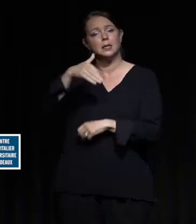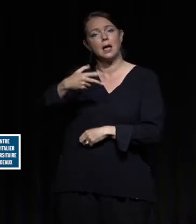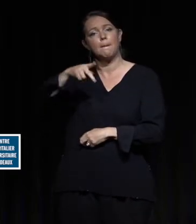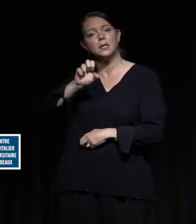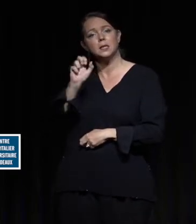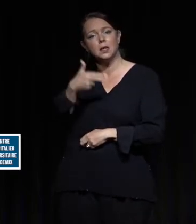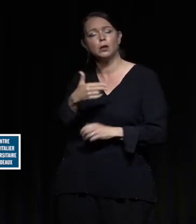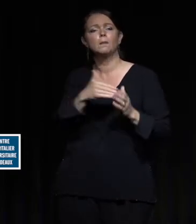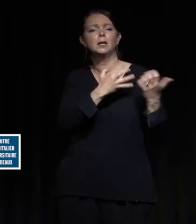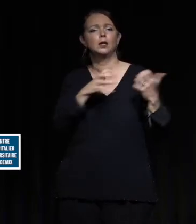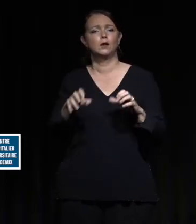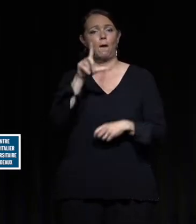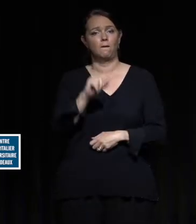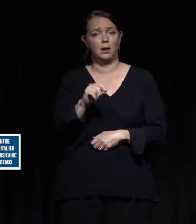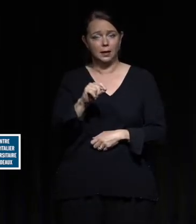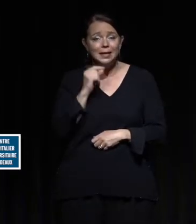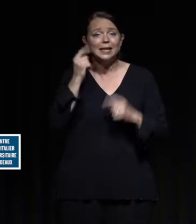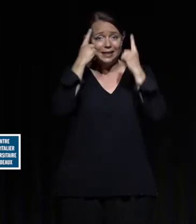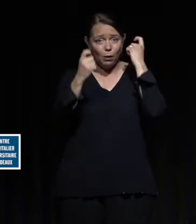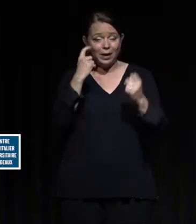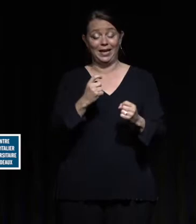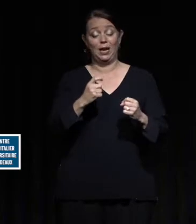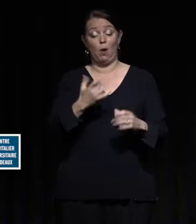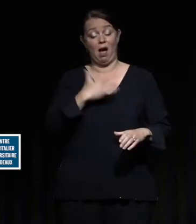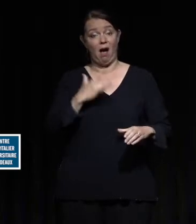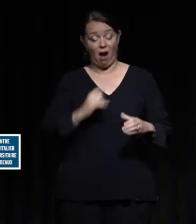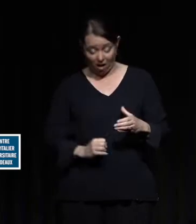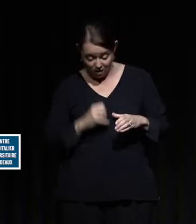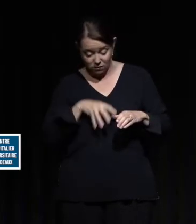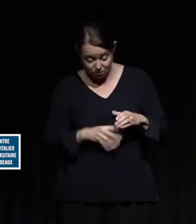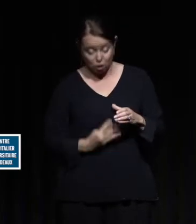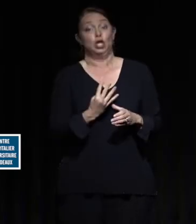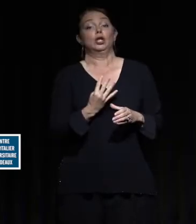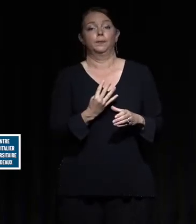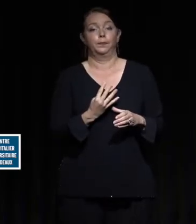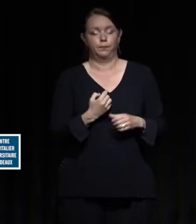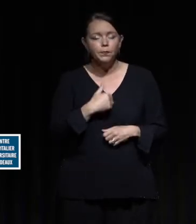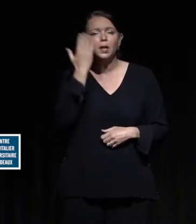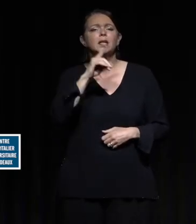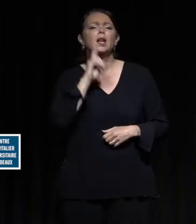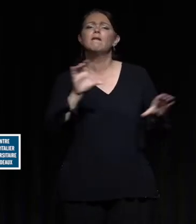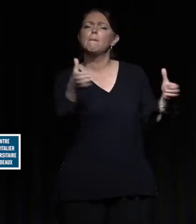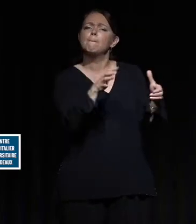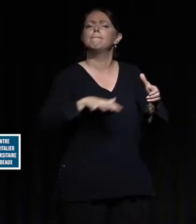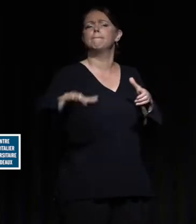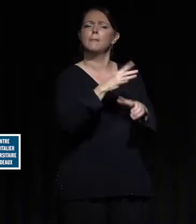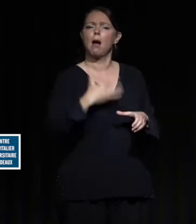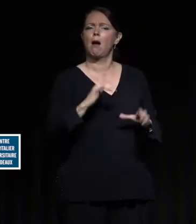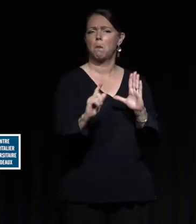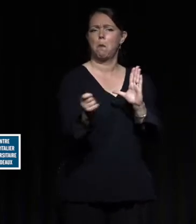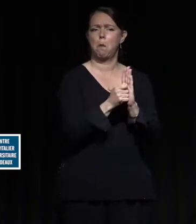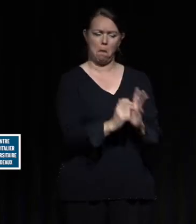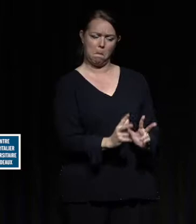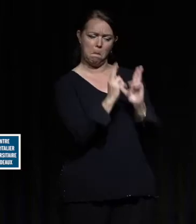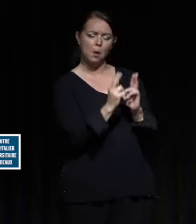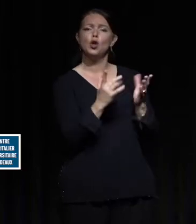1920, qui est une théorie du reflux menstruel. On sait que les femmes, lorsqu'elles ont les règles, elles ont quasiment toutes